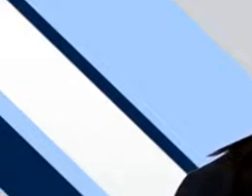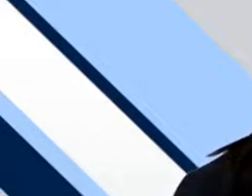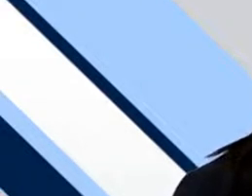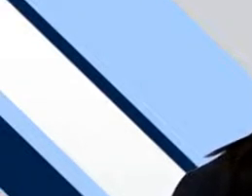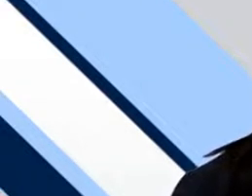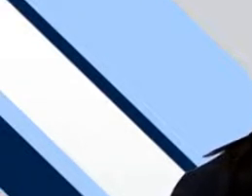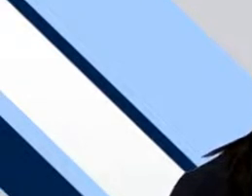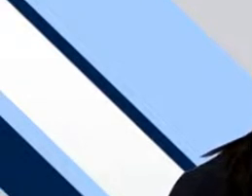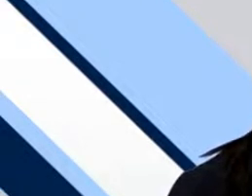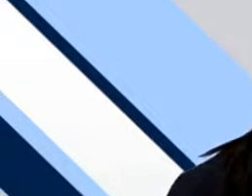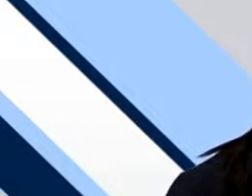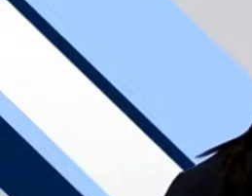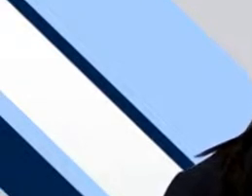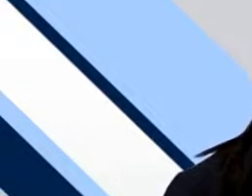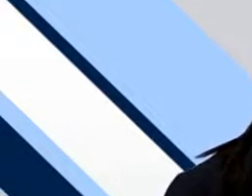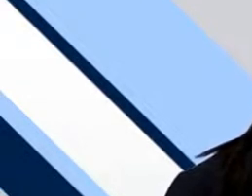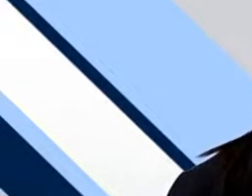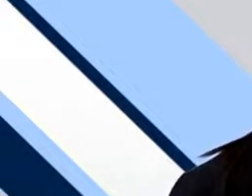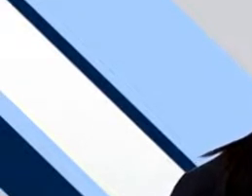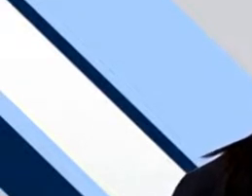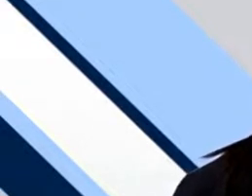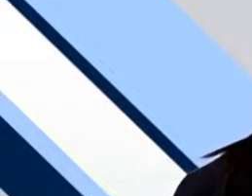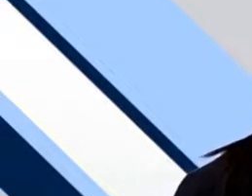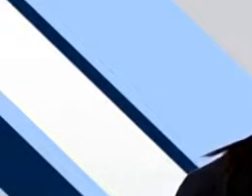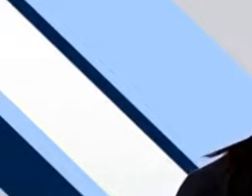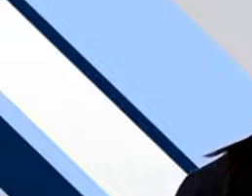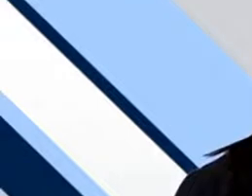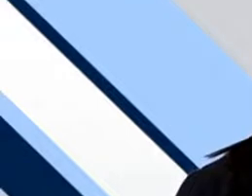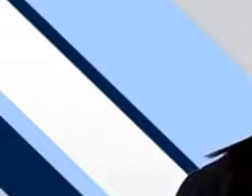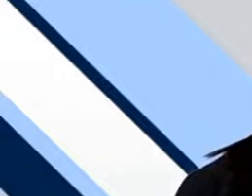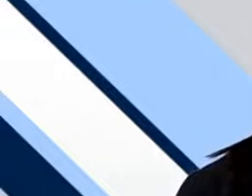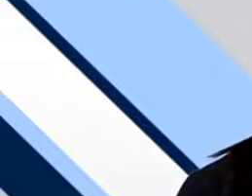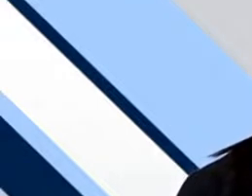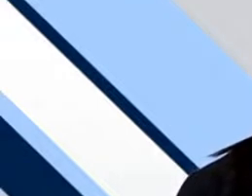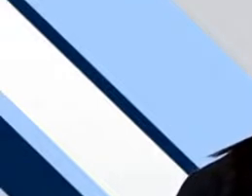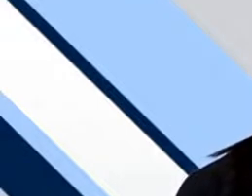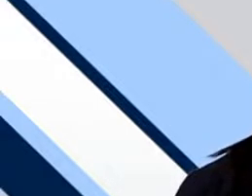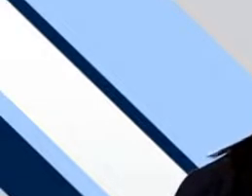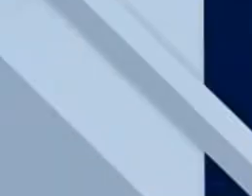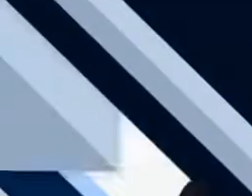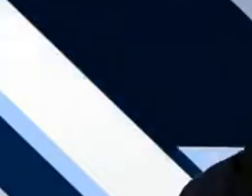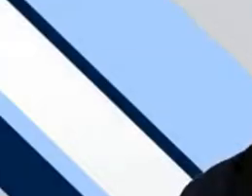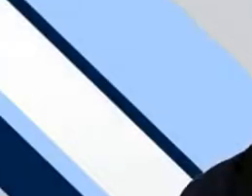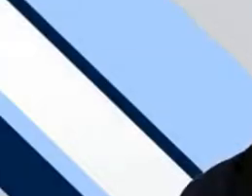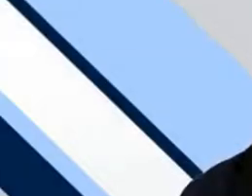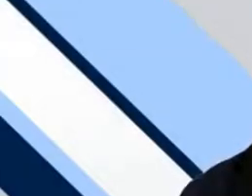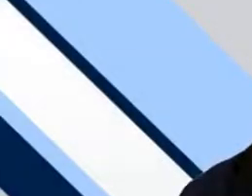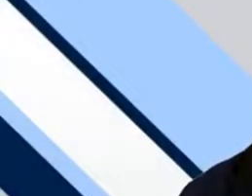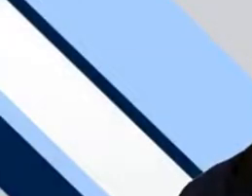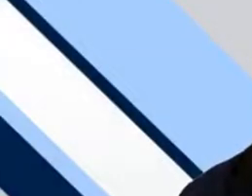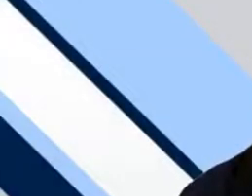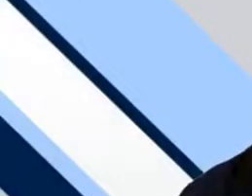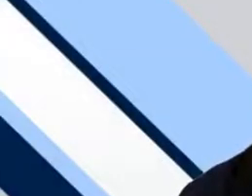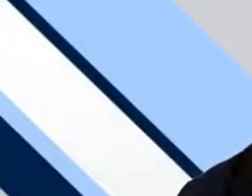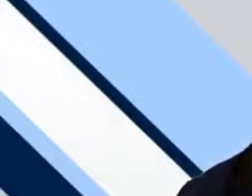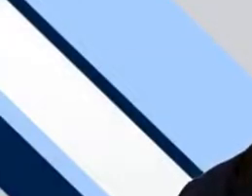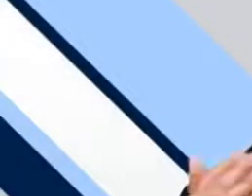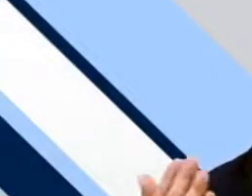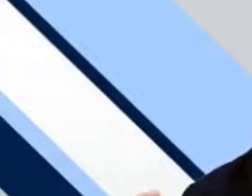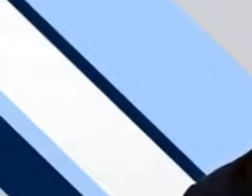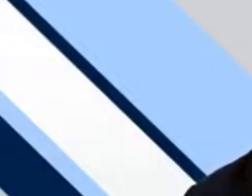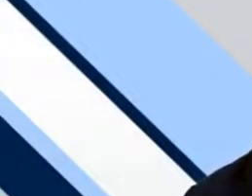engaged and share responsibility for developing lifelong learners. DepEd Core Values